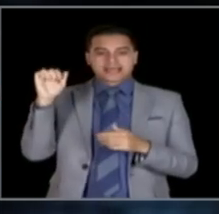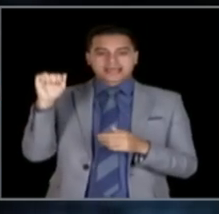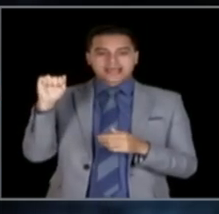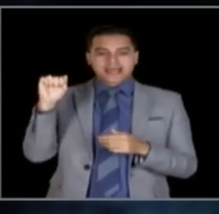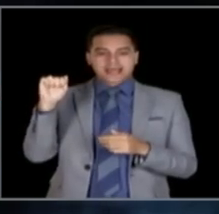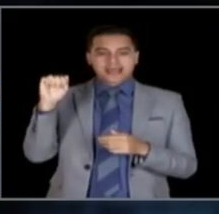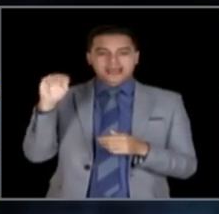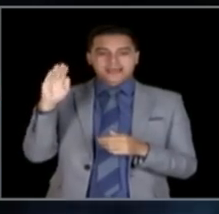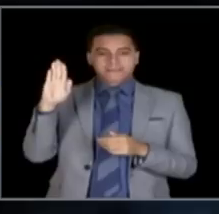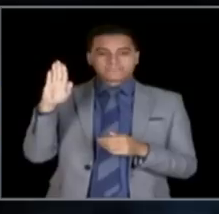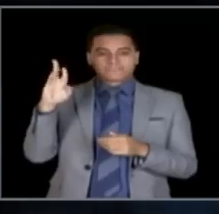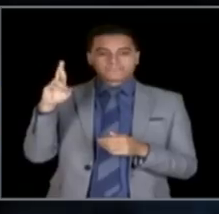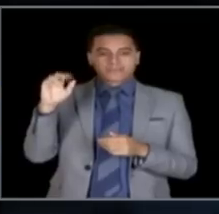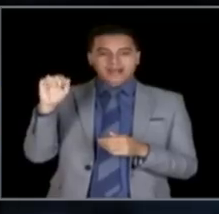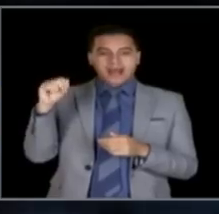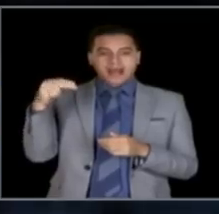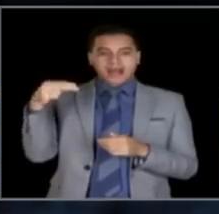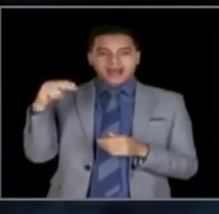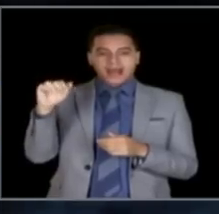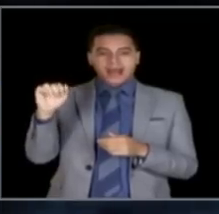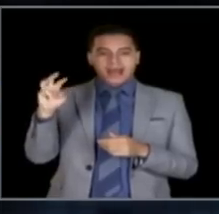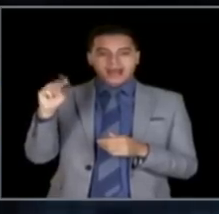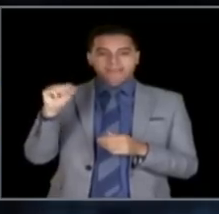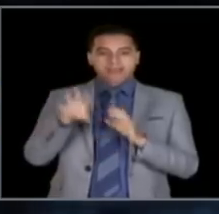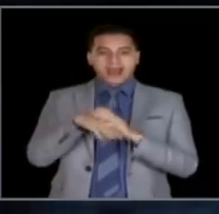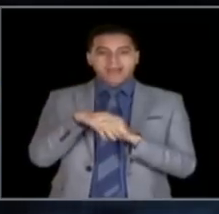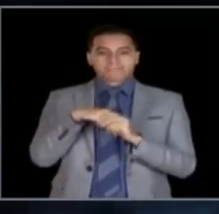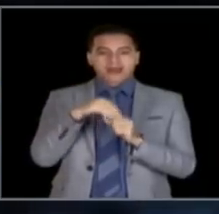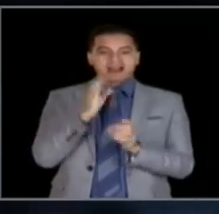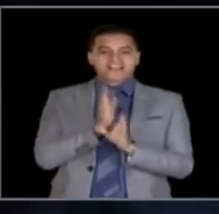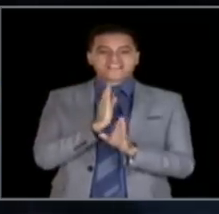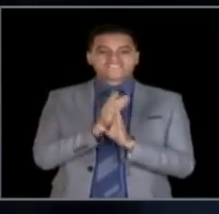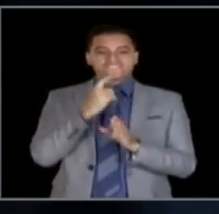الموسيقار أنطونيو سالياري؟